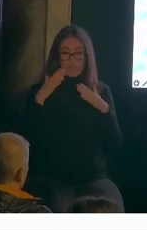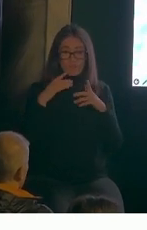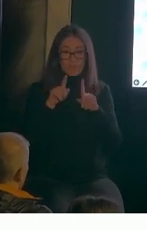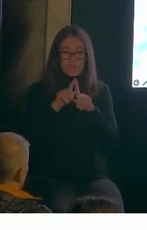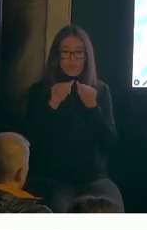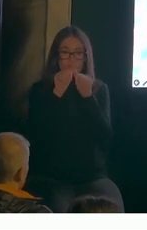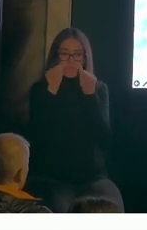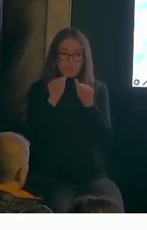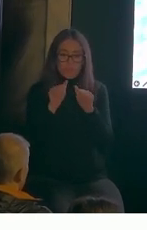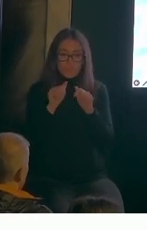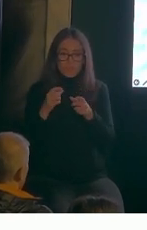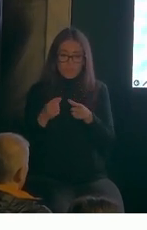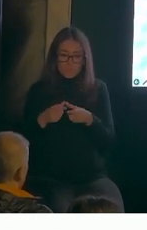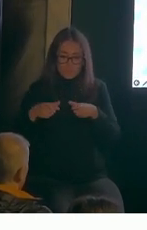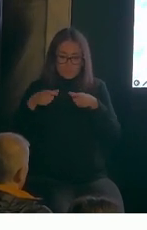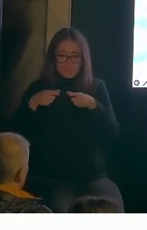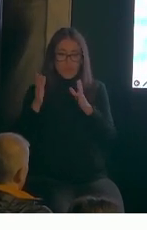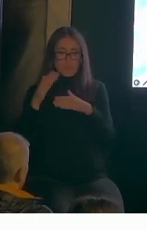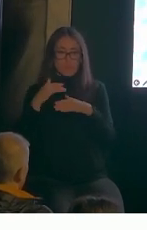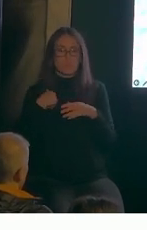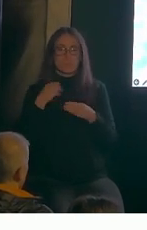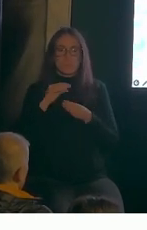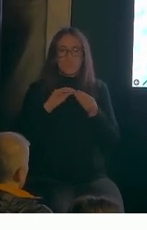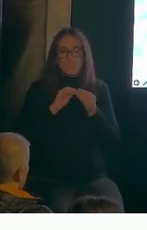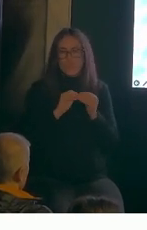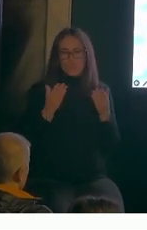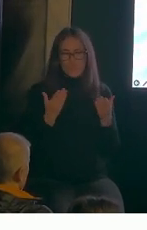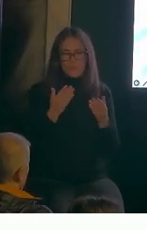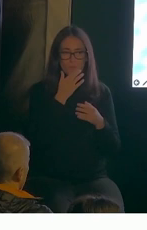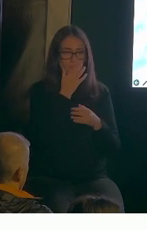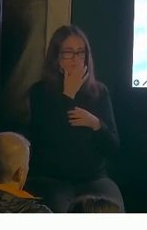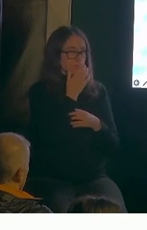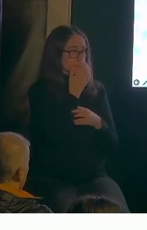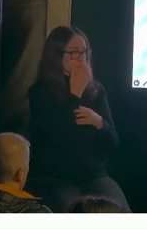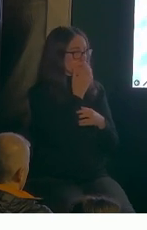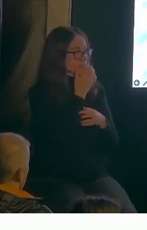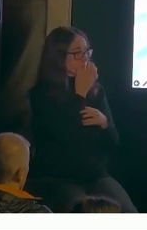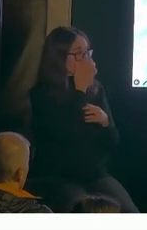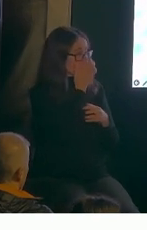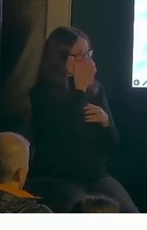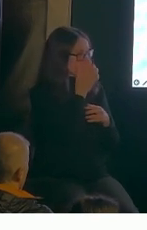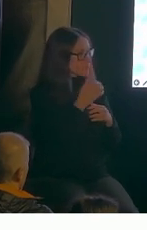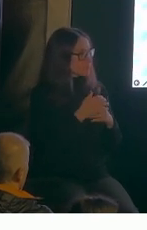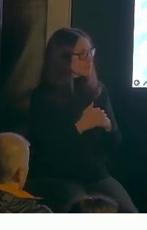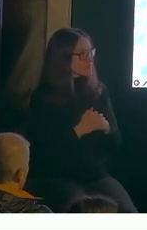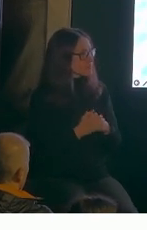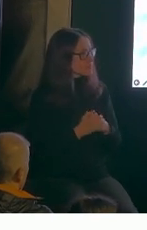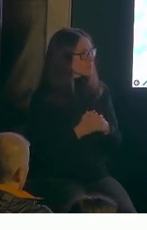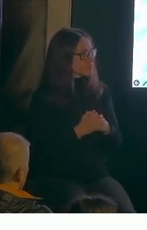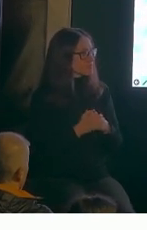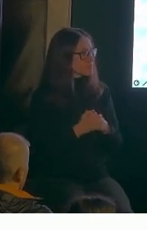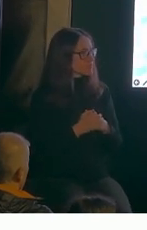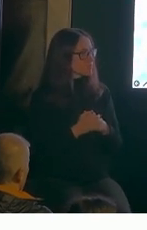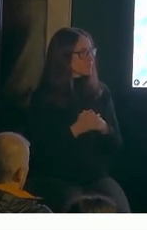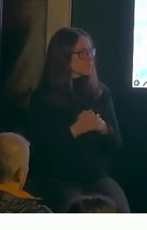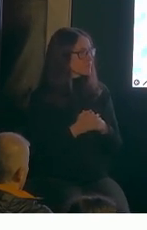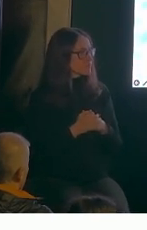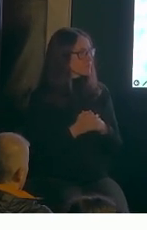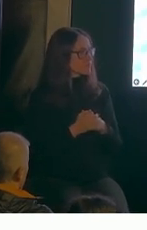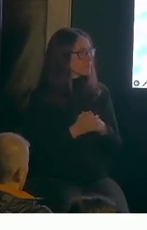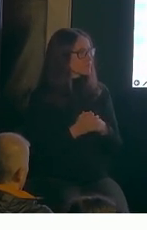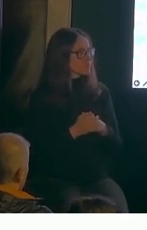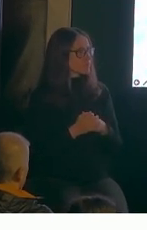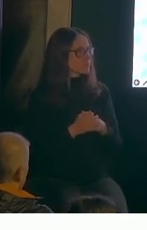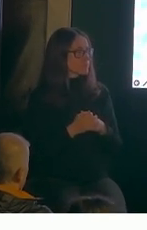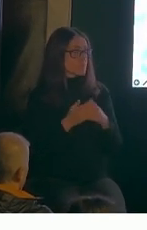d'aquest brioix. El que he fet és unir tres motlles que són fàcils de trobar a la